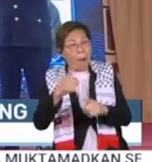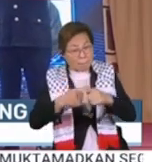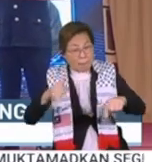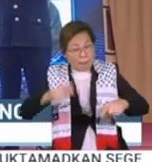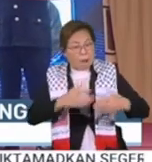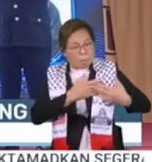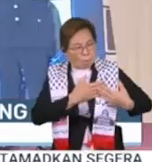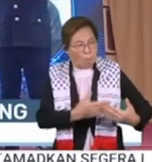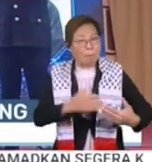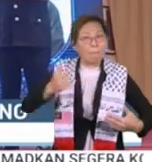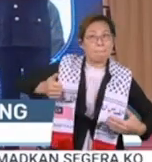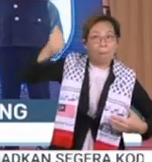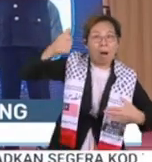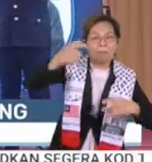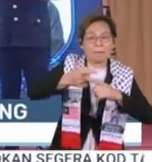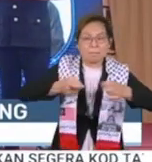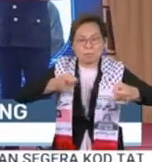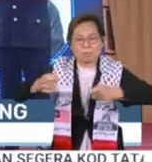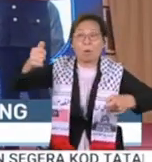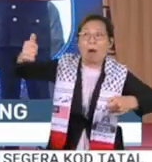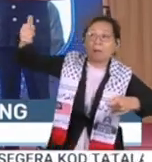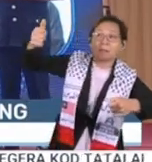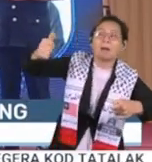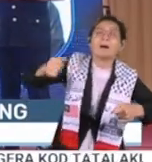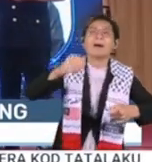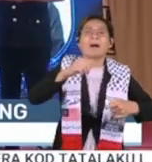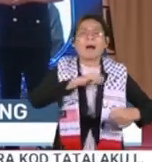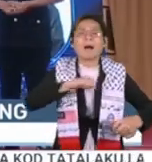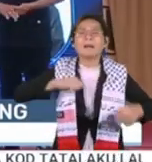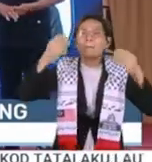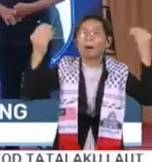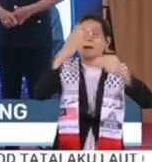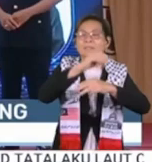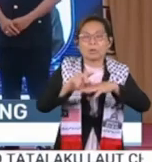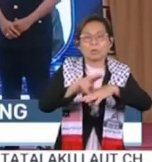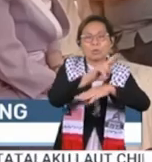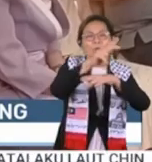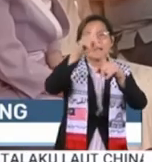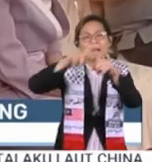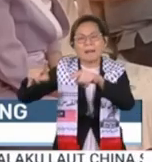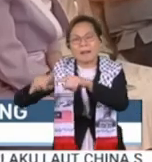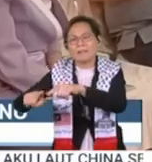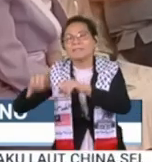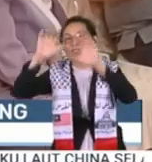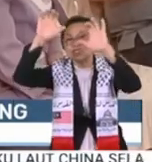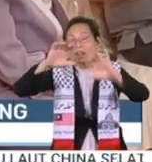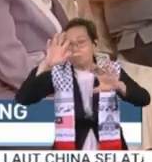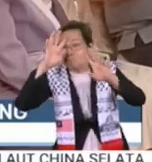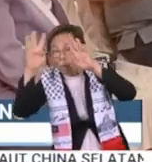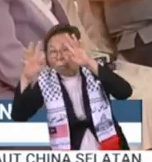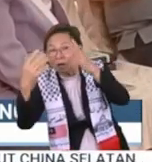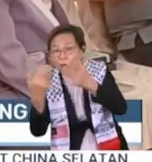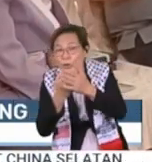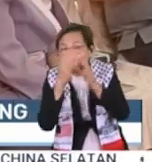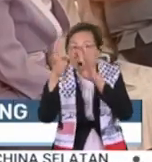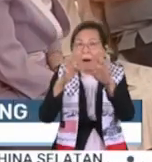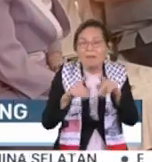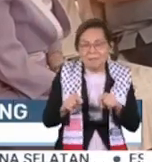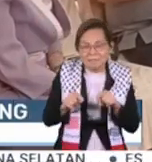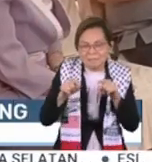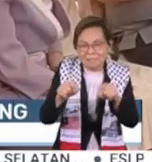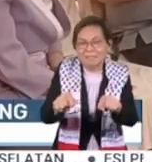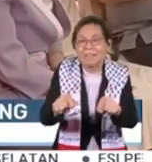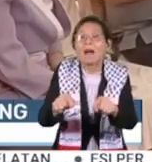komitmen tinggi daripada pihak pengurusan atasan, ahli majlis dan penggunaan pelbagai kaedah kreatif dan inovatif selari dengan